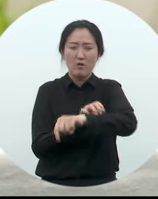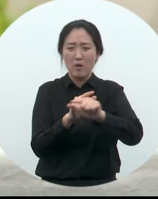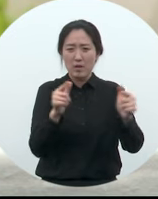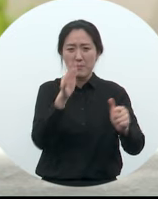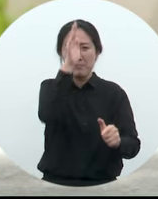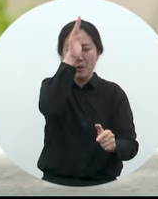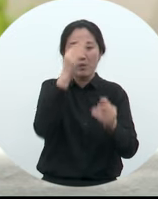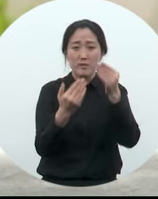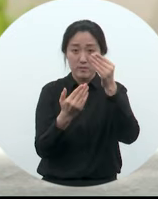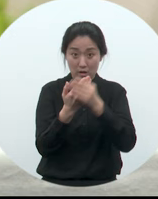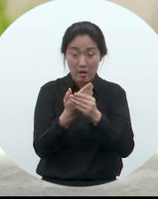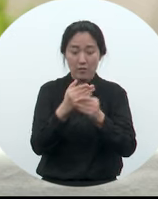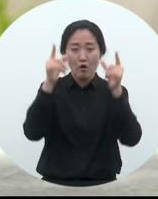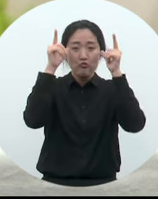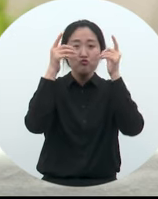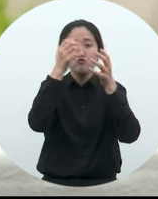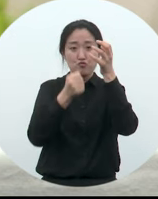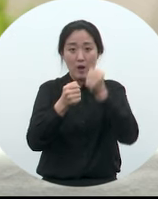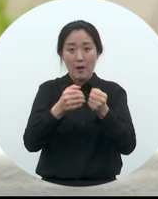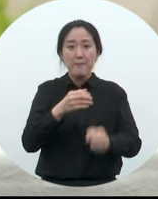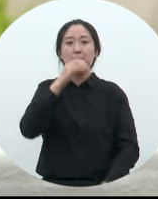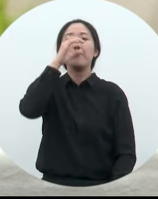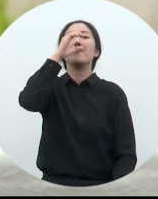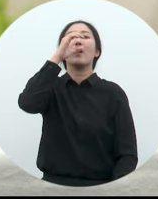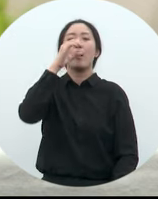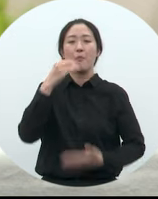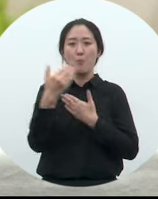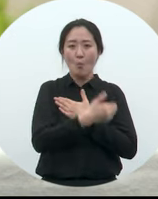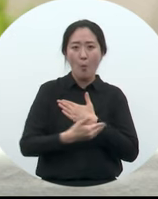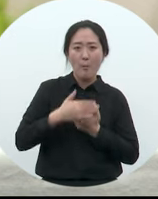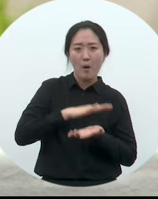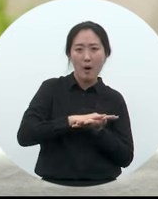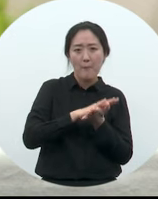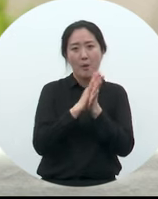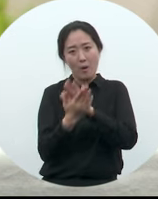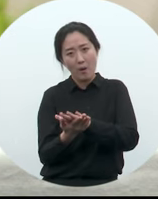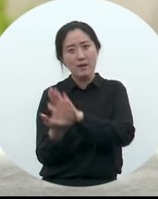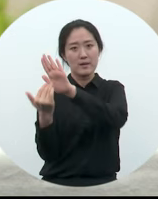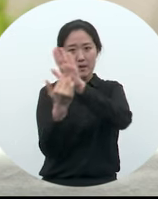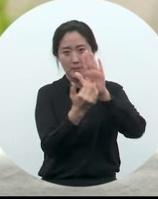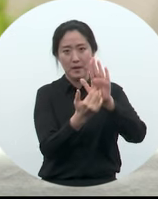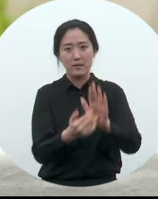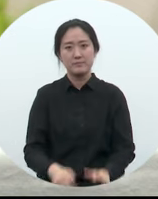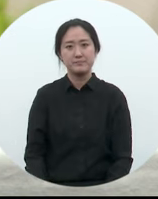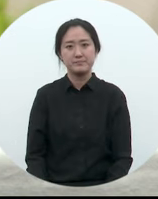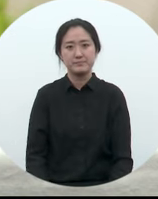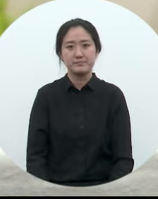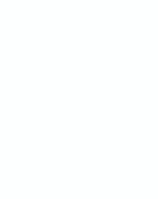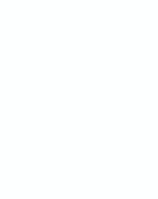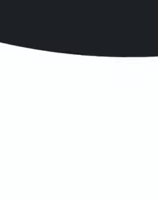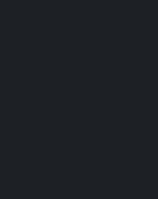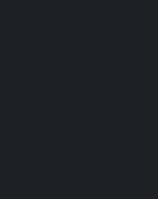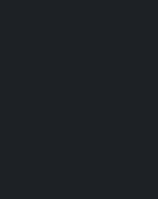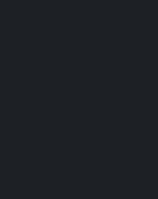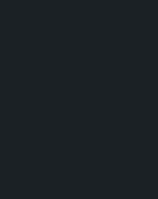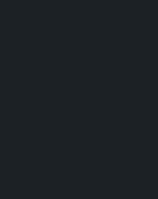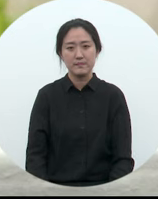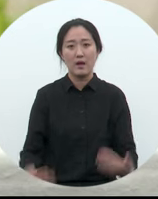생기게 되는데 우유 같은 음식을 먹게 되면은 우리 몸이 산성화되는 것을 예방할 수가 있는 것이죠.